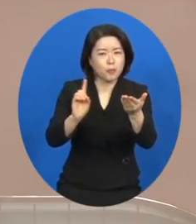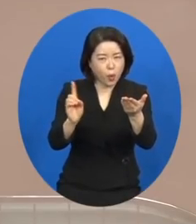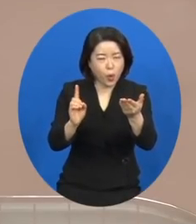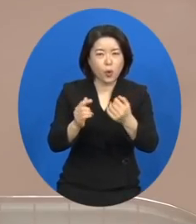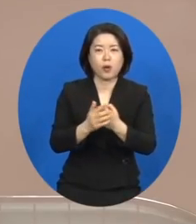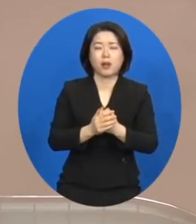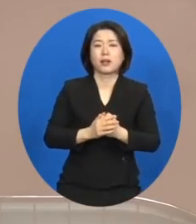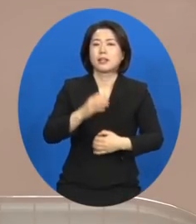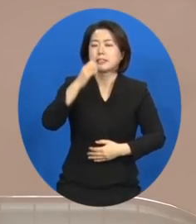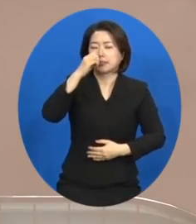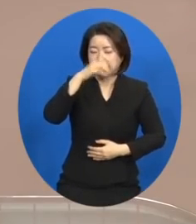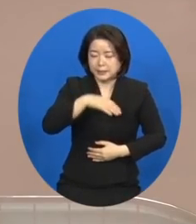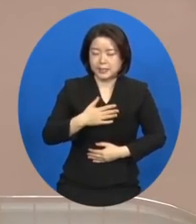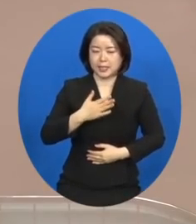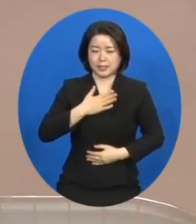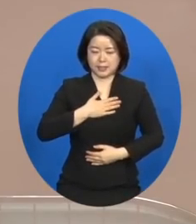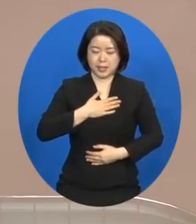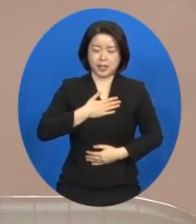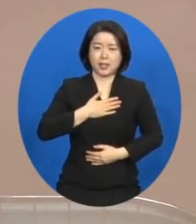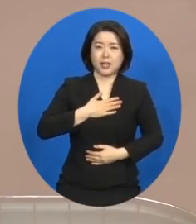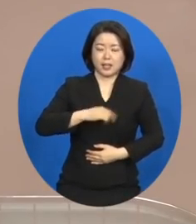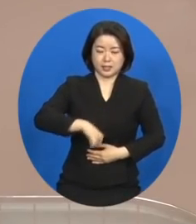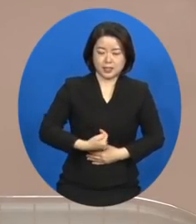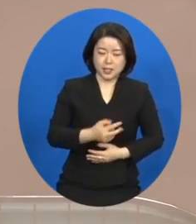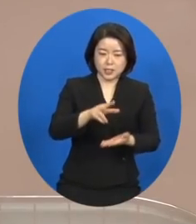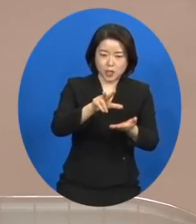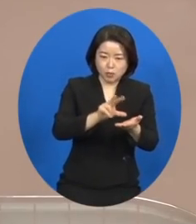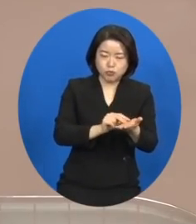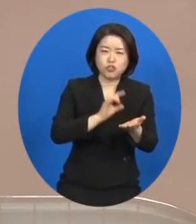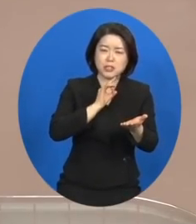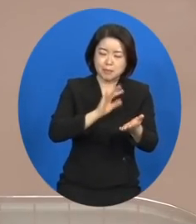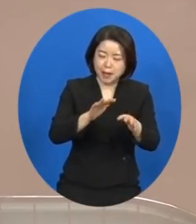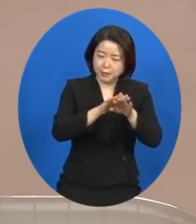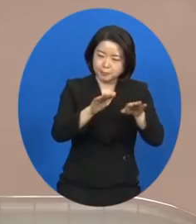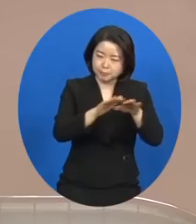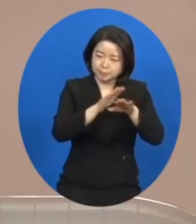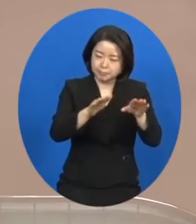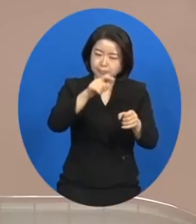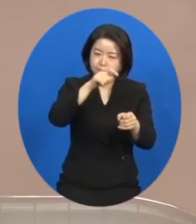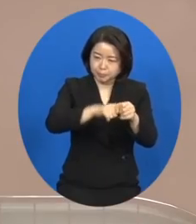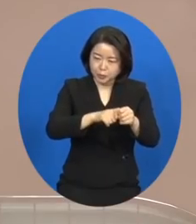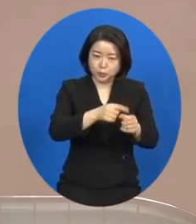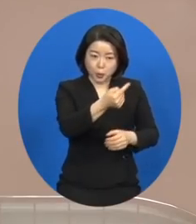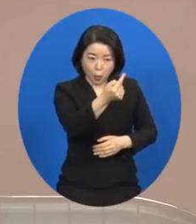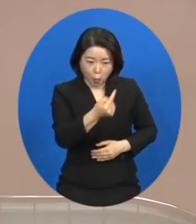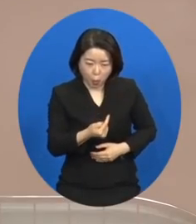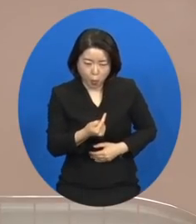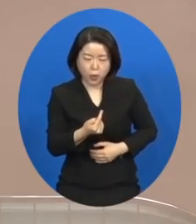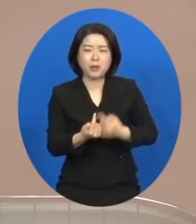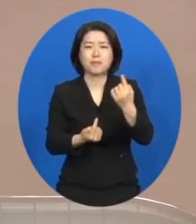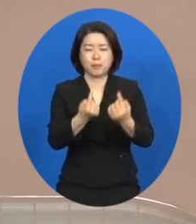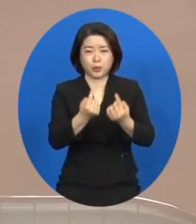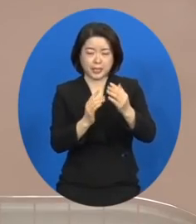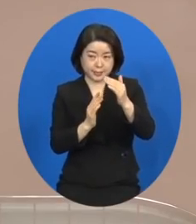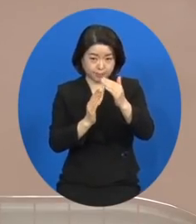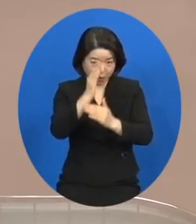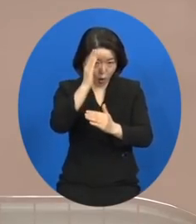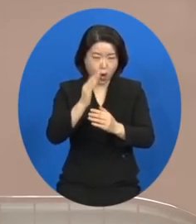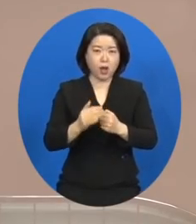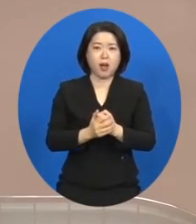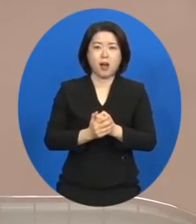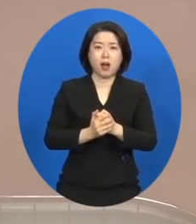단지 자신의 문제의 해결만을 위해서 나아가 오는 그 믿음을 넘어서서 또한 보고 믿는